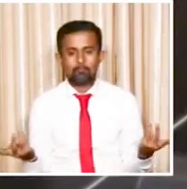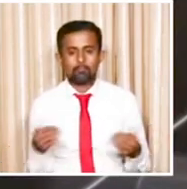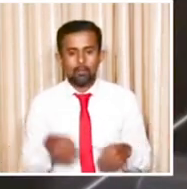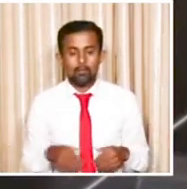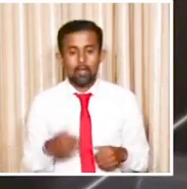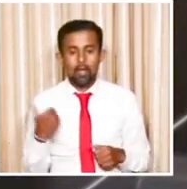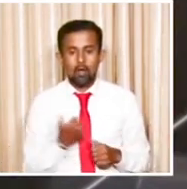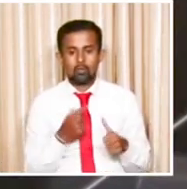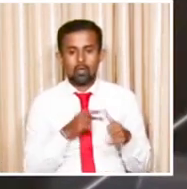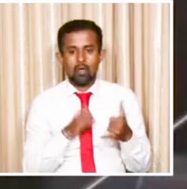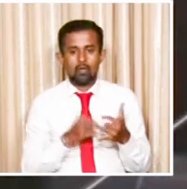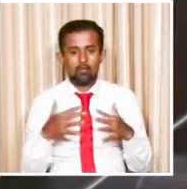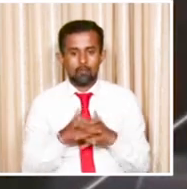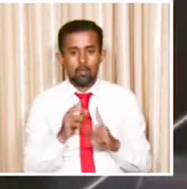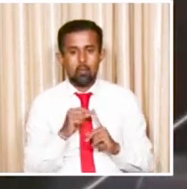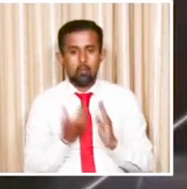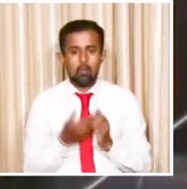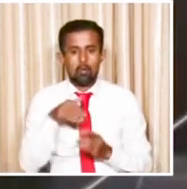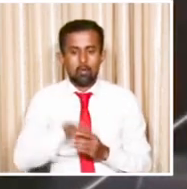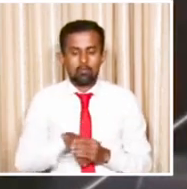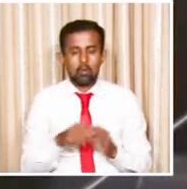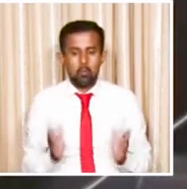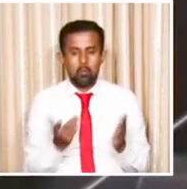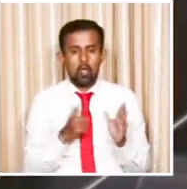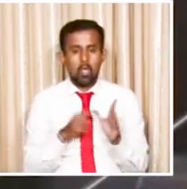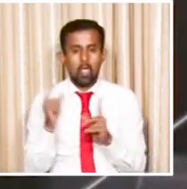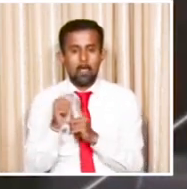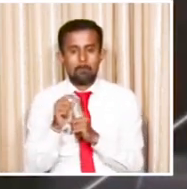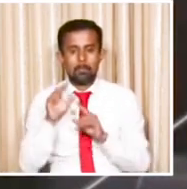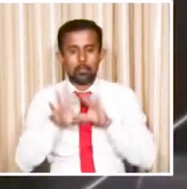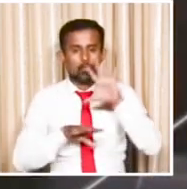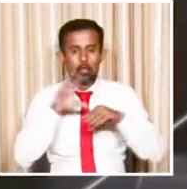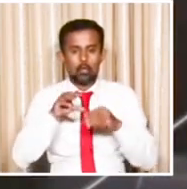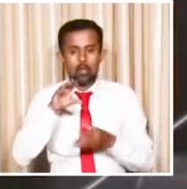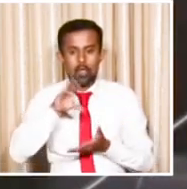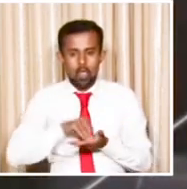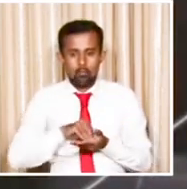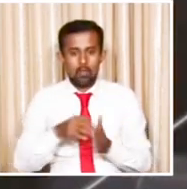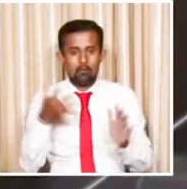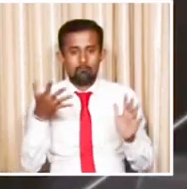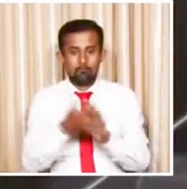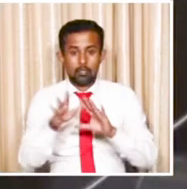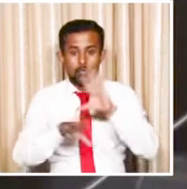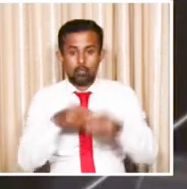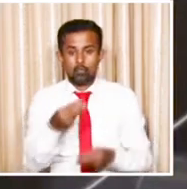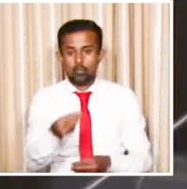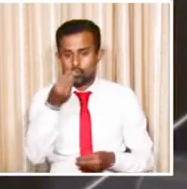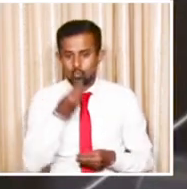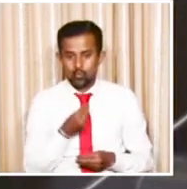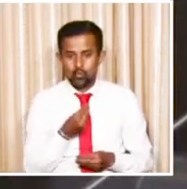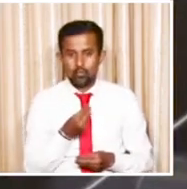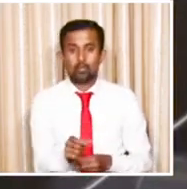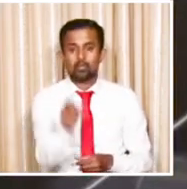අලුත් අස්වැසුම වැඩපිළිවෙල යටතේ ක්‍රියාත්මක කරලා තියෙන ඇප් එකක් කරා තොරතුරු එකතු කරා කවුරු හරි වැරදි තොරතුරු දීලා තියෙනවනම්